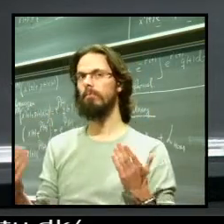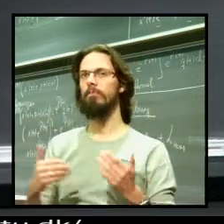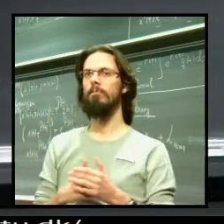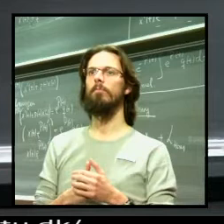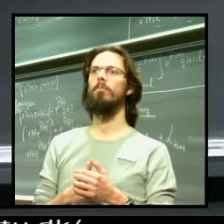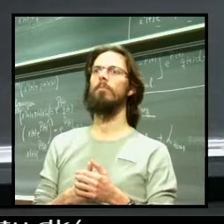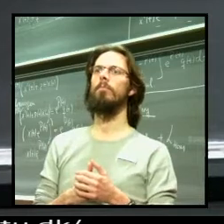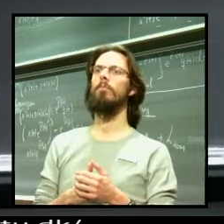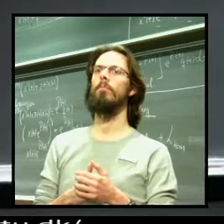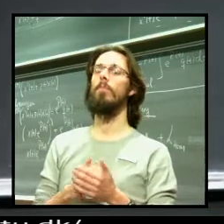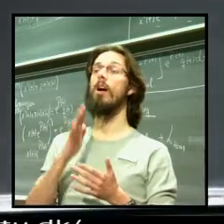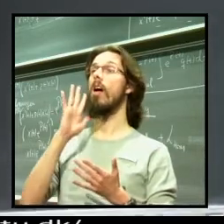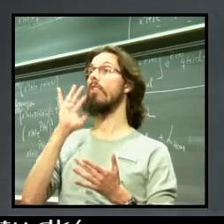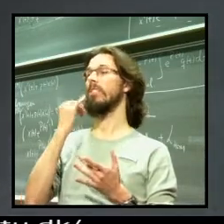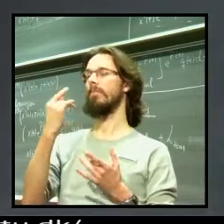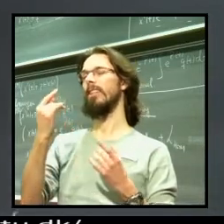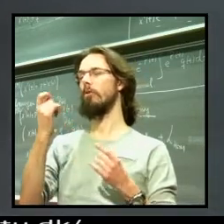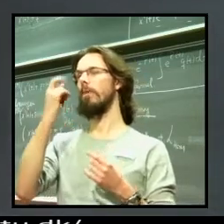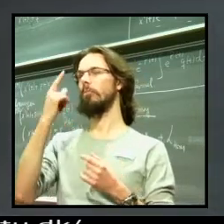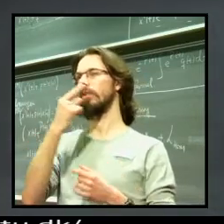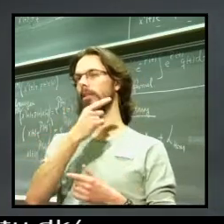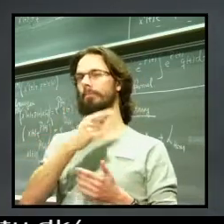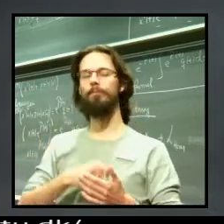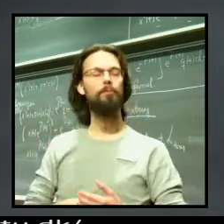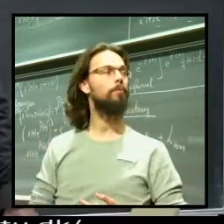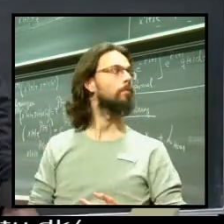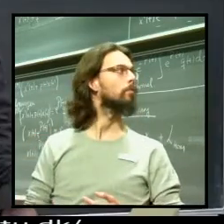nu lægger mærke til det her, ikke også?